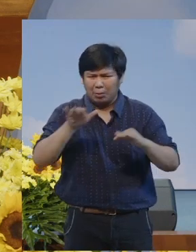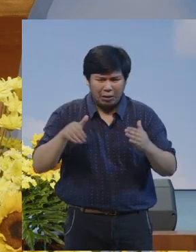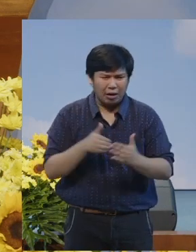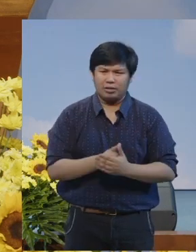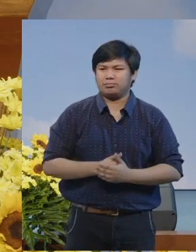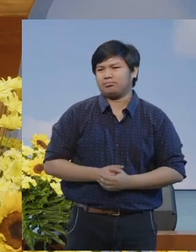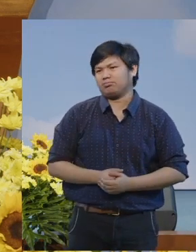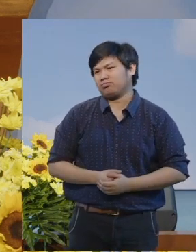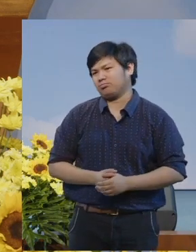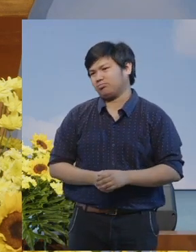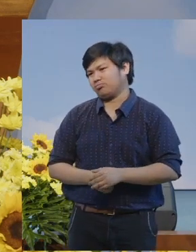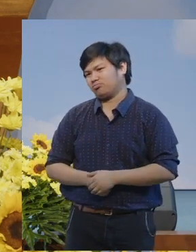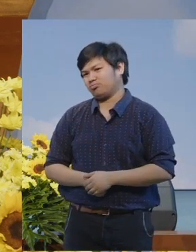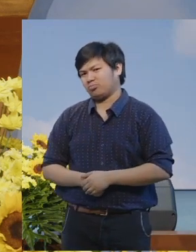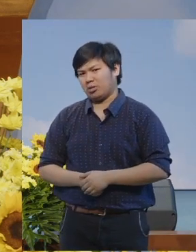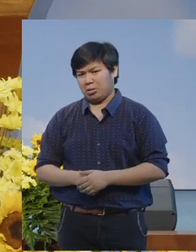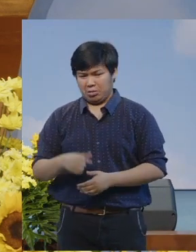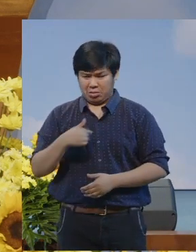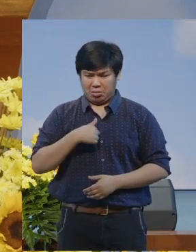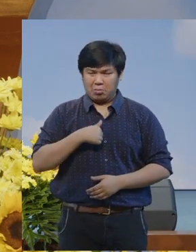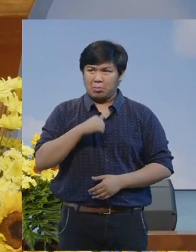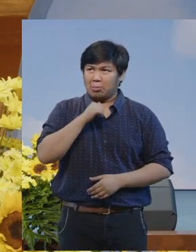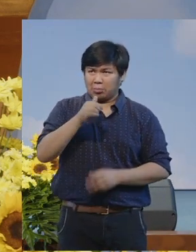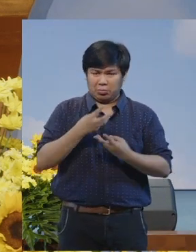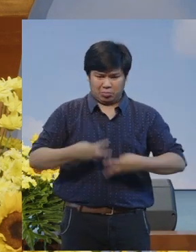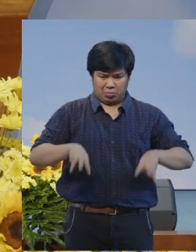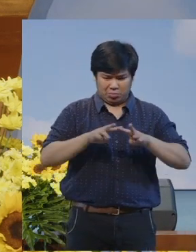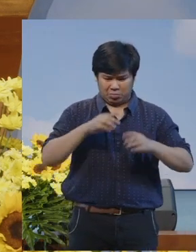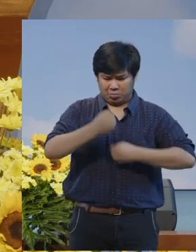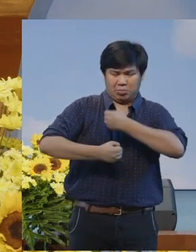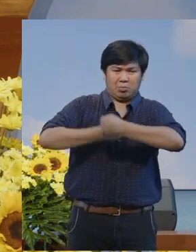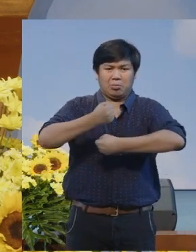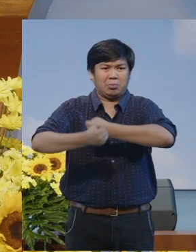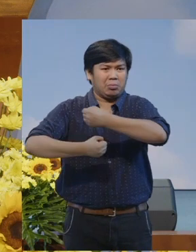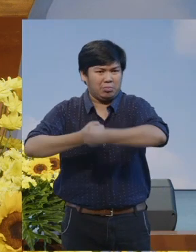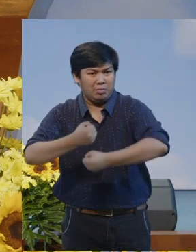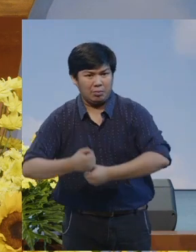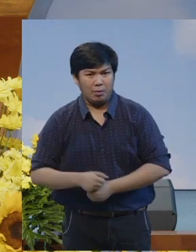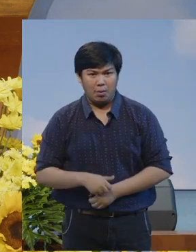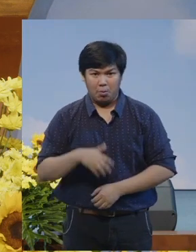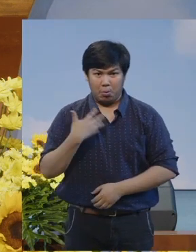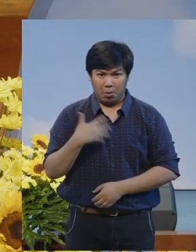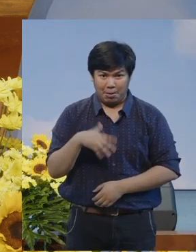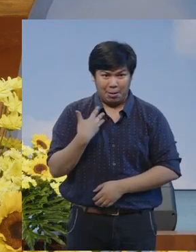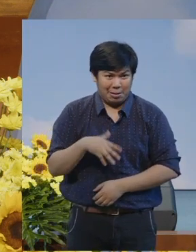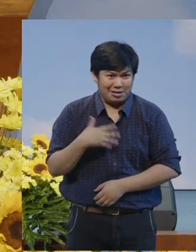hindi naman dapat sa akin to, Panginoon. Hindi ito karapat dapat sa akin.